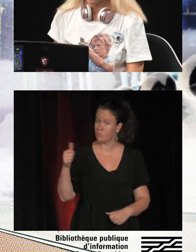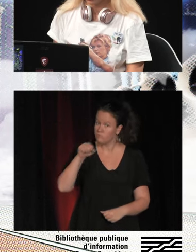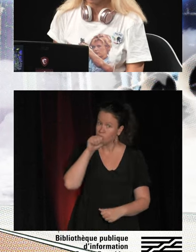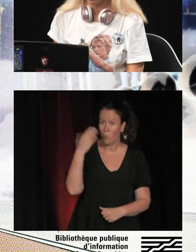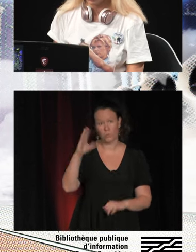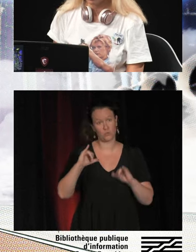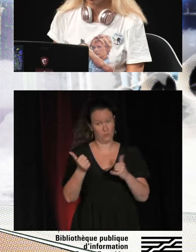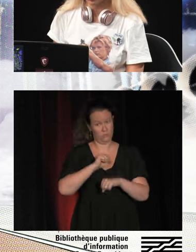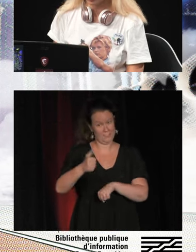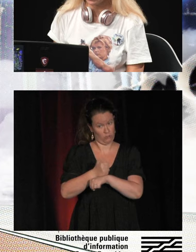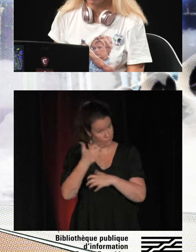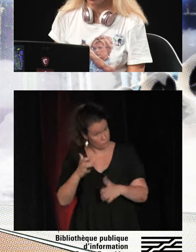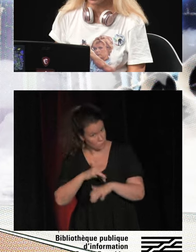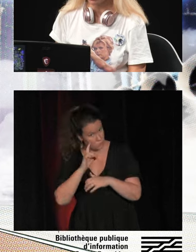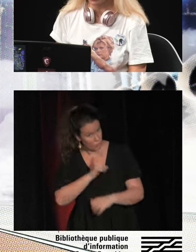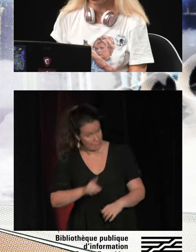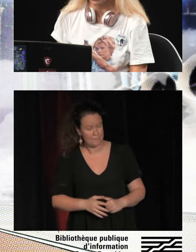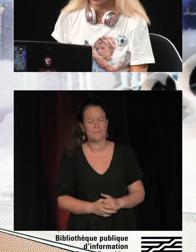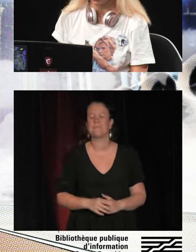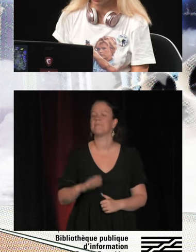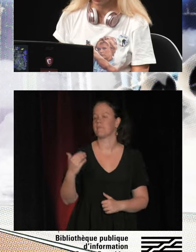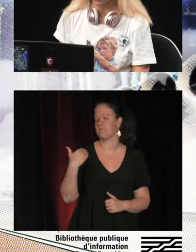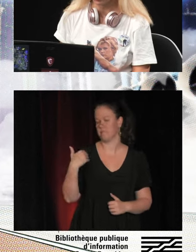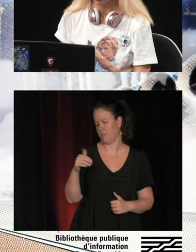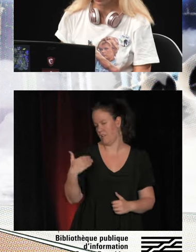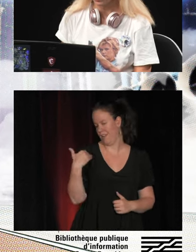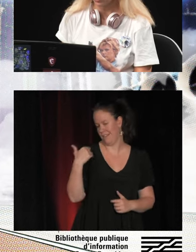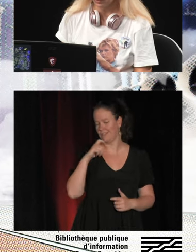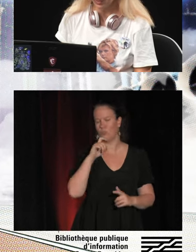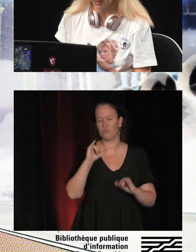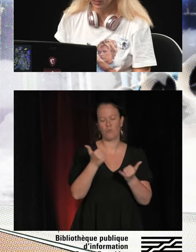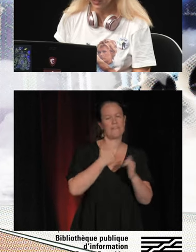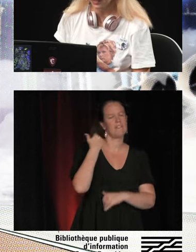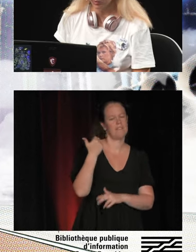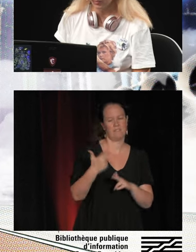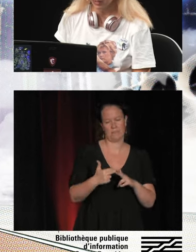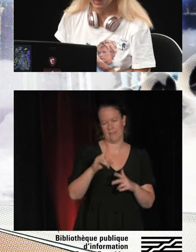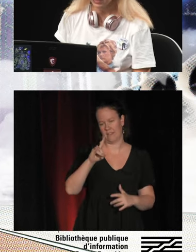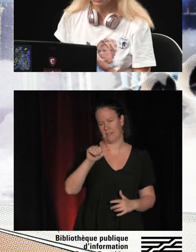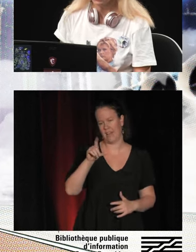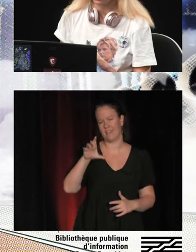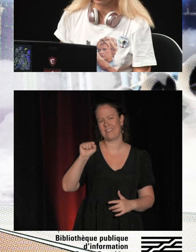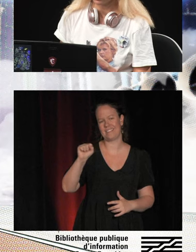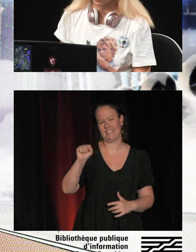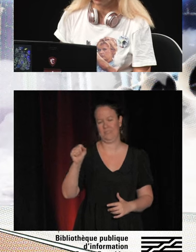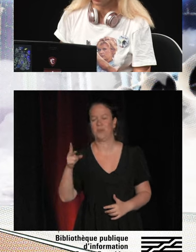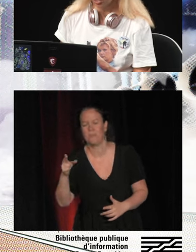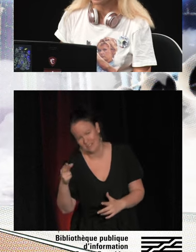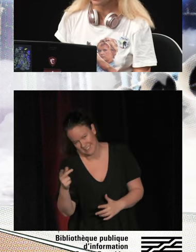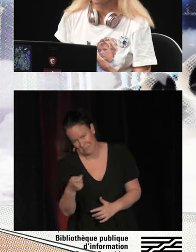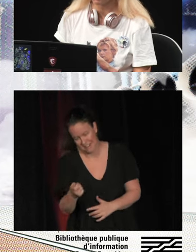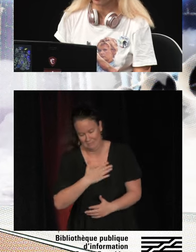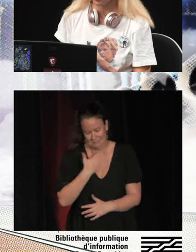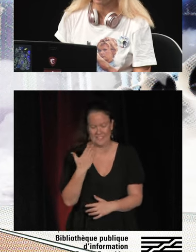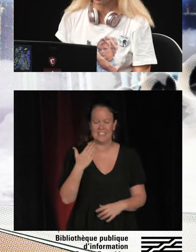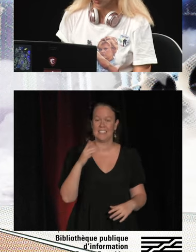Et ben là, mon prochain objectif, je parlais tout à l'heure de Hades avant de m'interrompre, parce que ma vie c'est d'interrompre mes phrases. J'ai